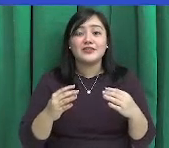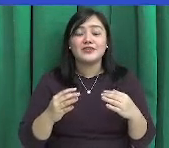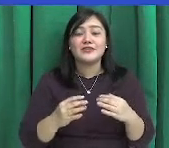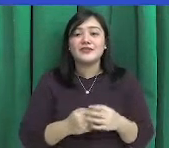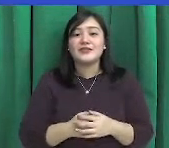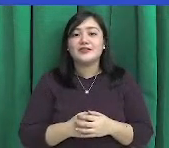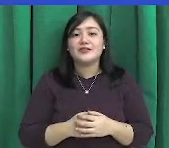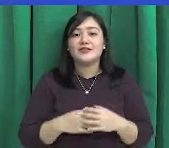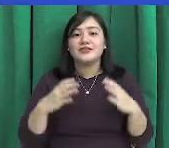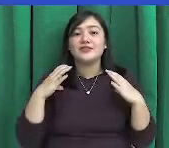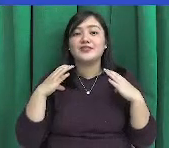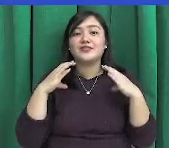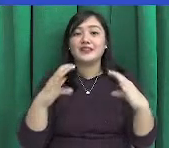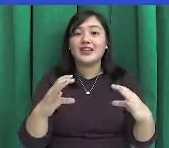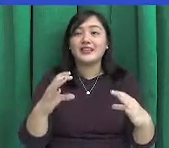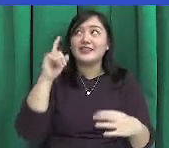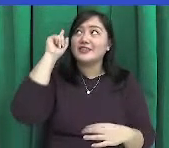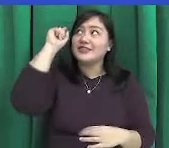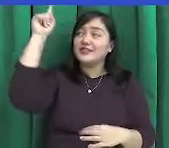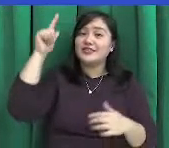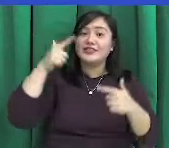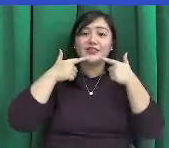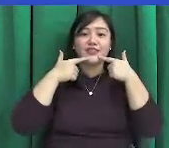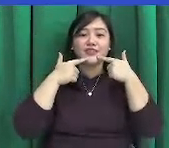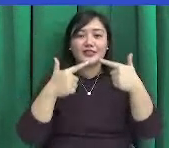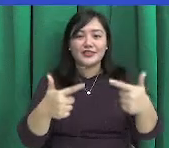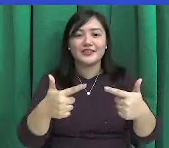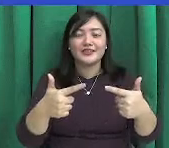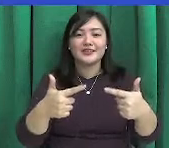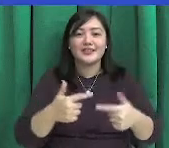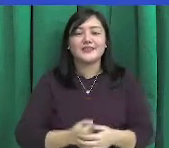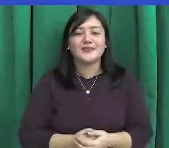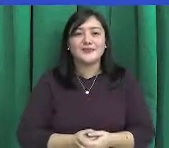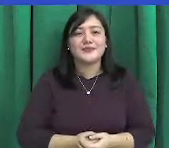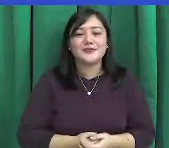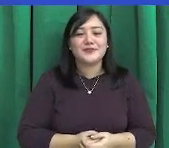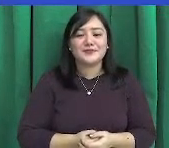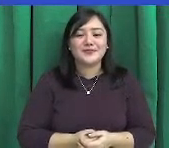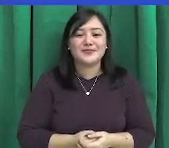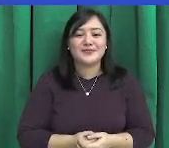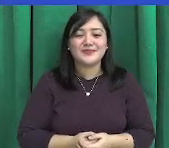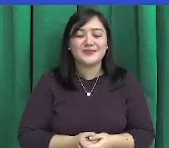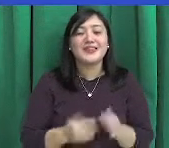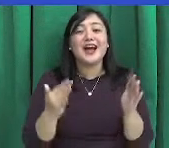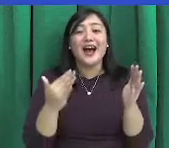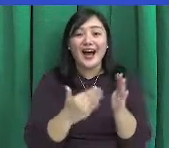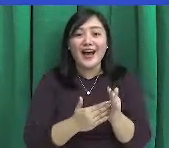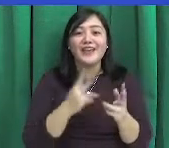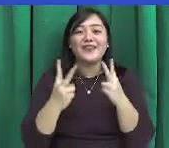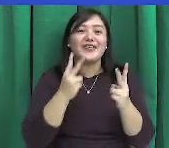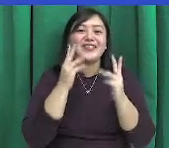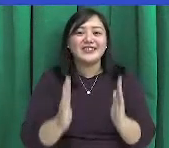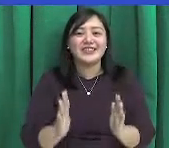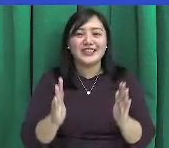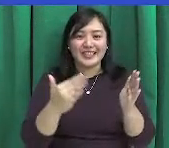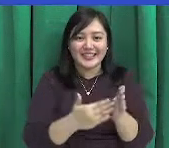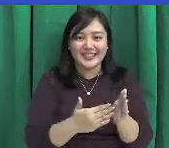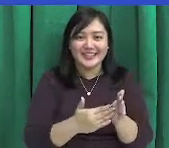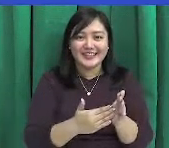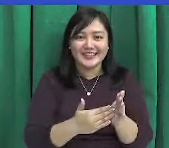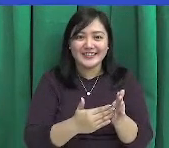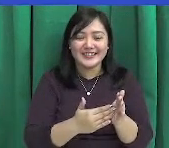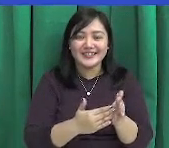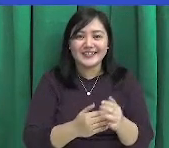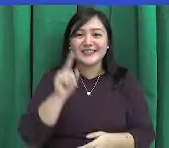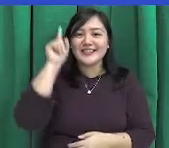telling you, our guest is back. No? But titingnan po natin, babatiin po muna tayo ng aking mga co-host,